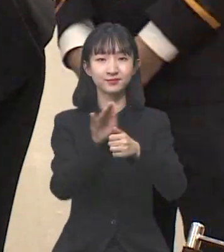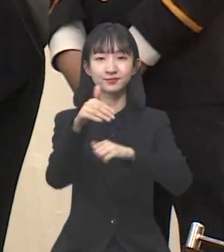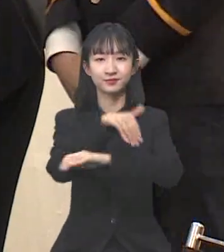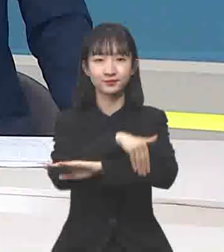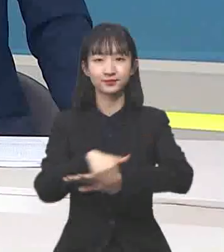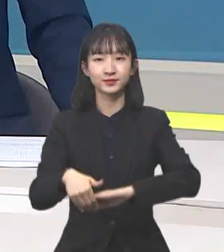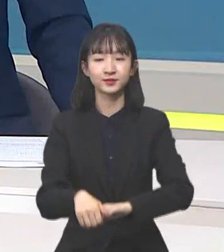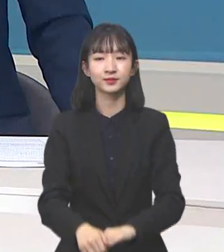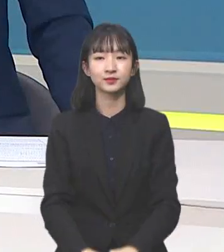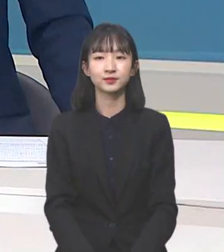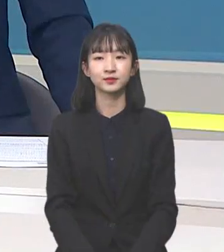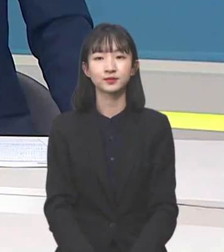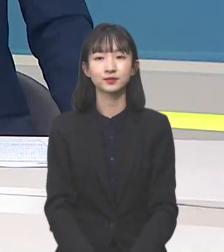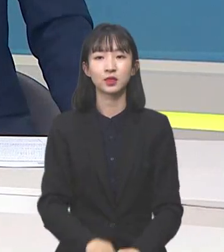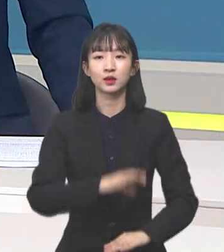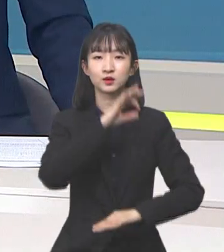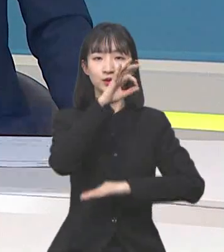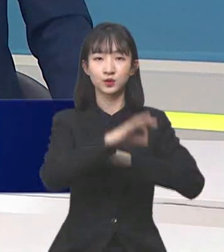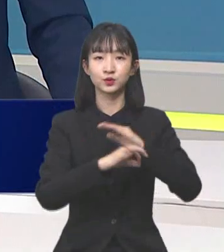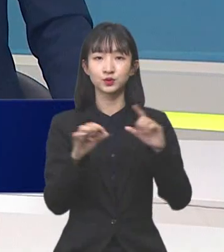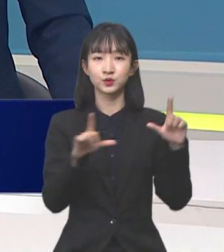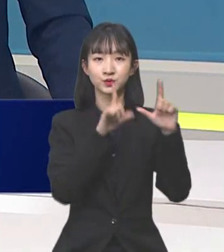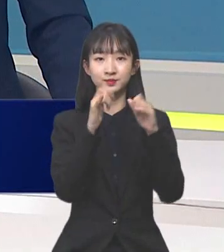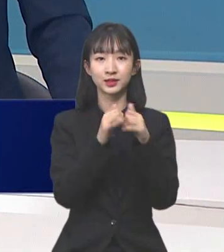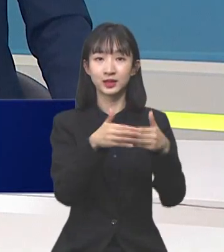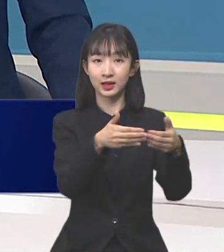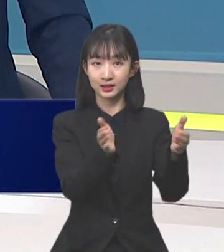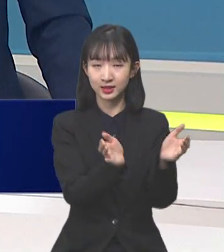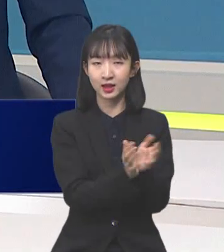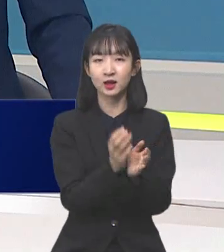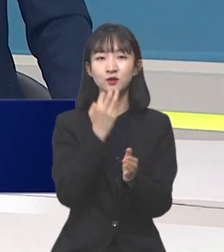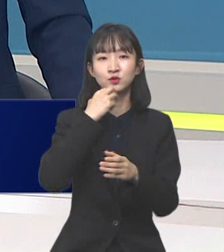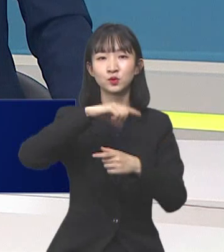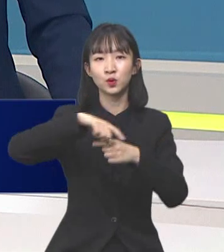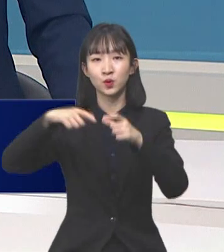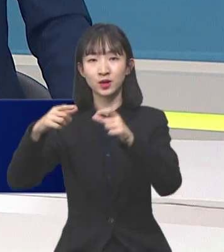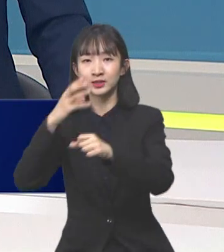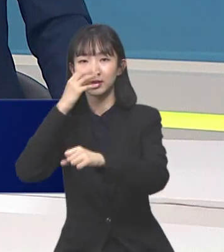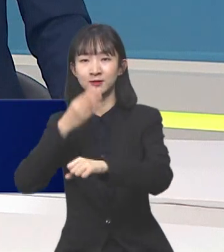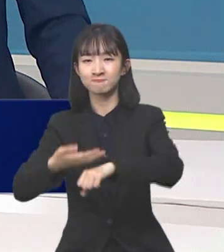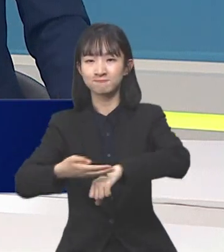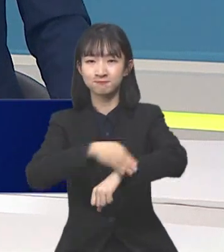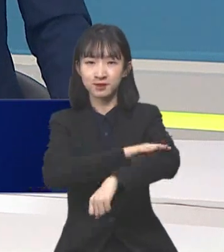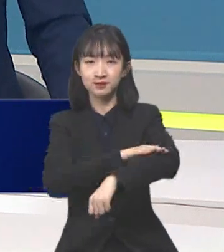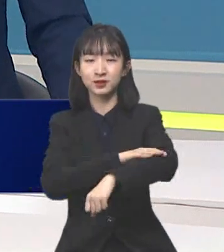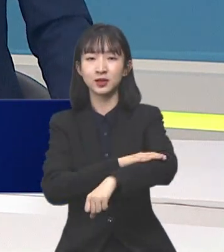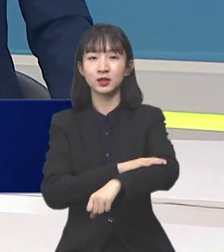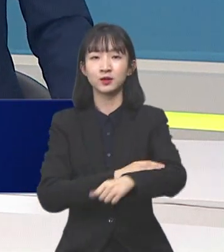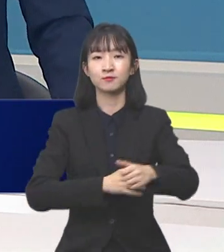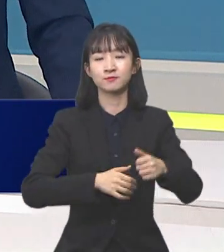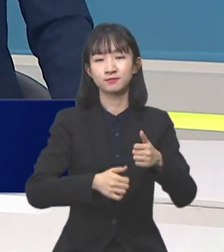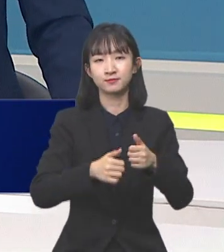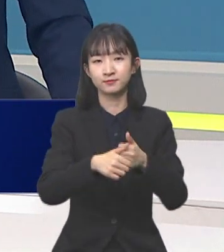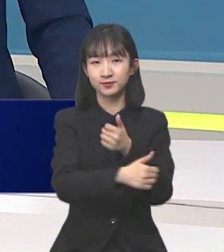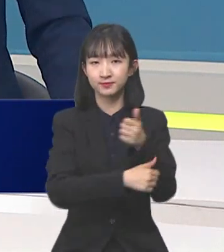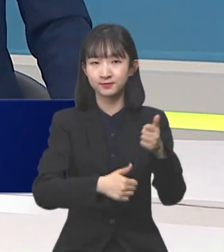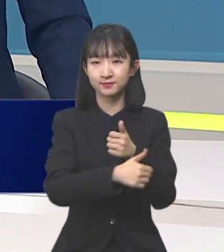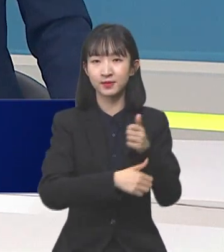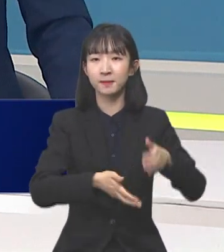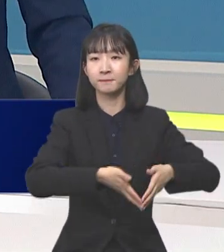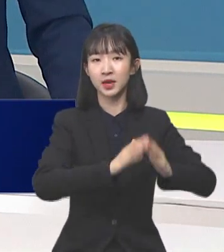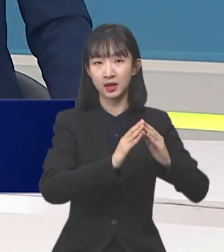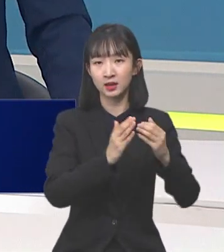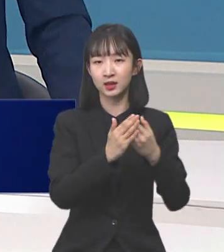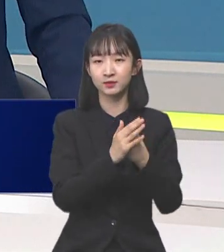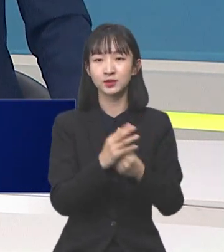입니다 서구 주민 단체들이 수도권매립지 대책위를 공식 출범 시켰습니다 방영 시민사회단체와 연대해